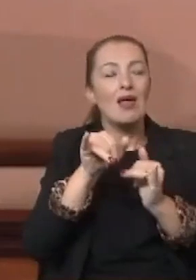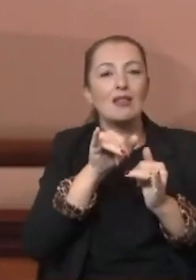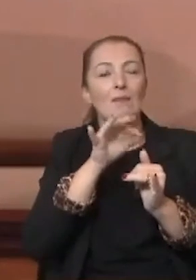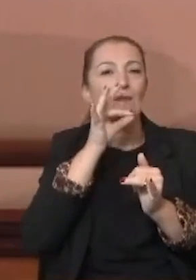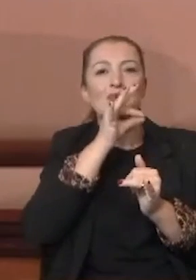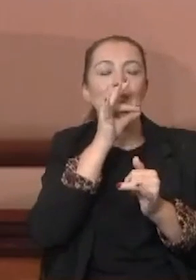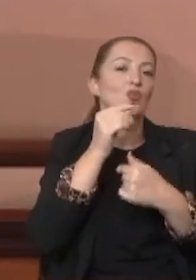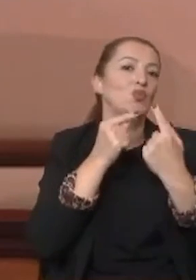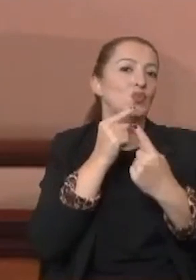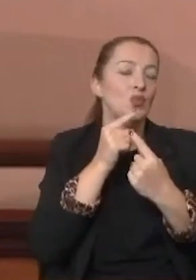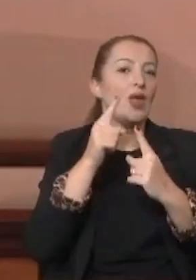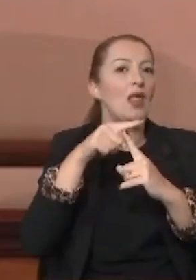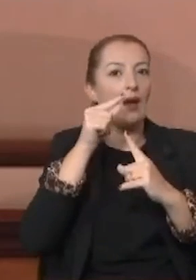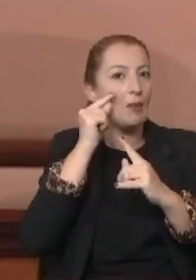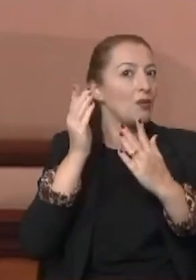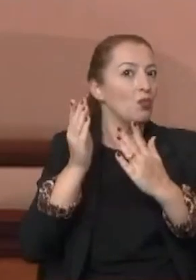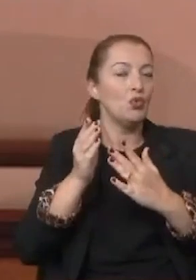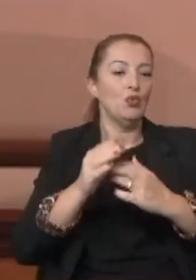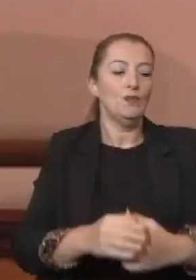Bey. Tarık Bey buyurun.